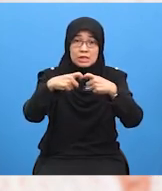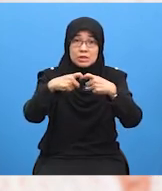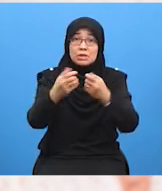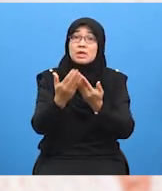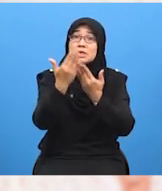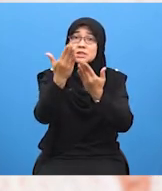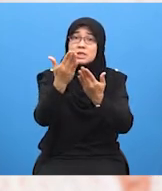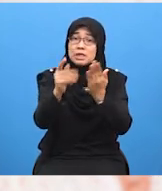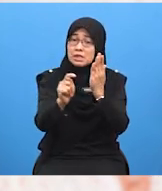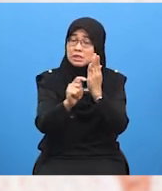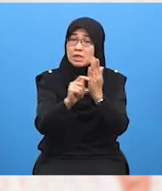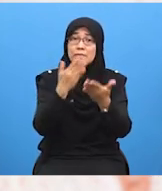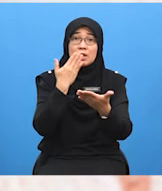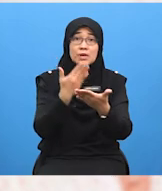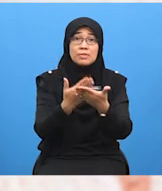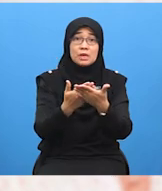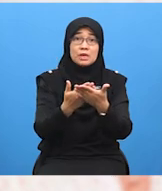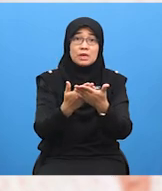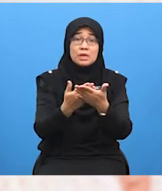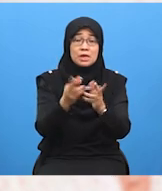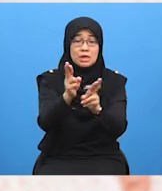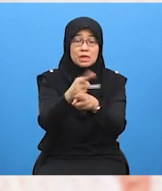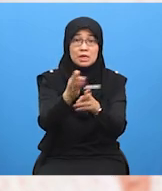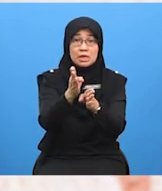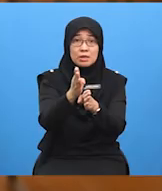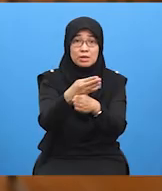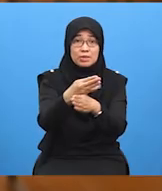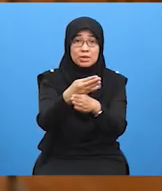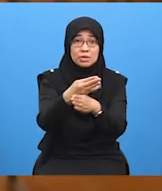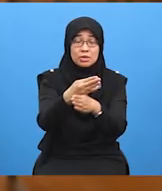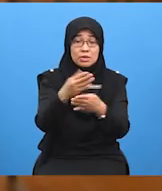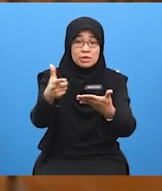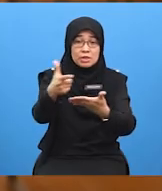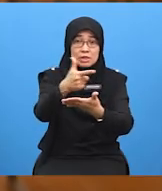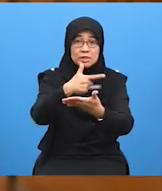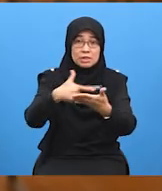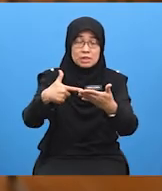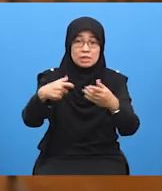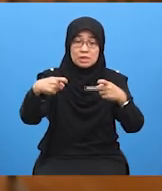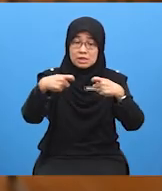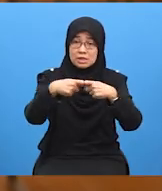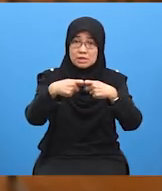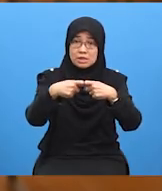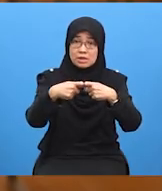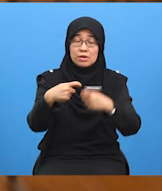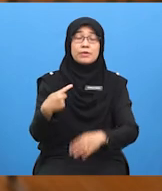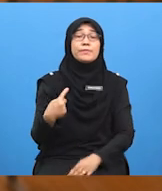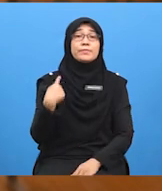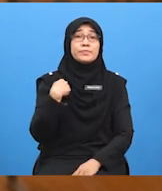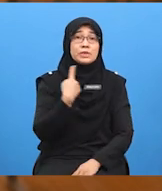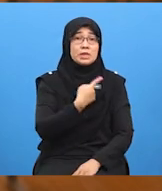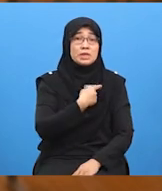mencadangkan penambahbaikan ke atas reka bentuk elektronik. Baiklah murid-murid, kita mulakan dengan